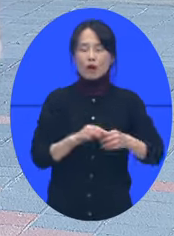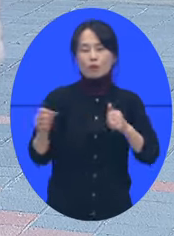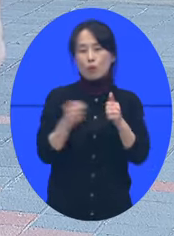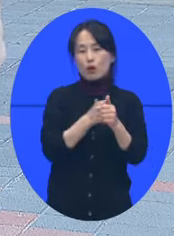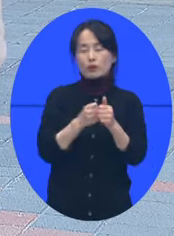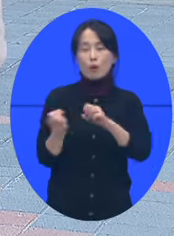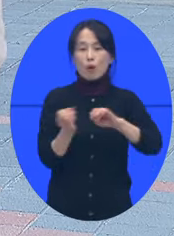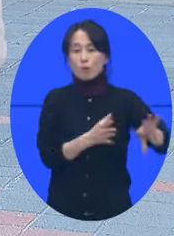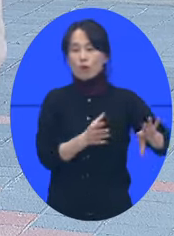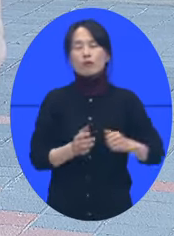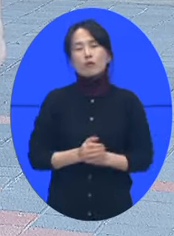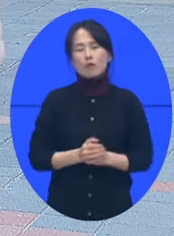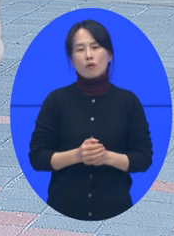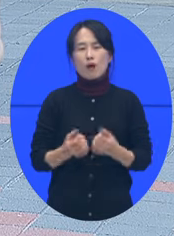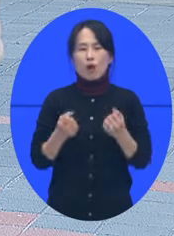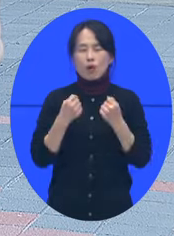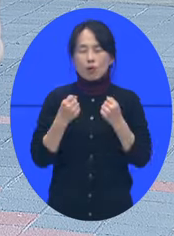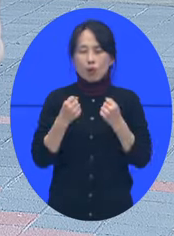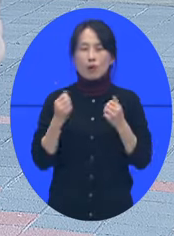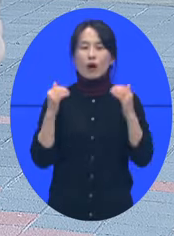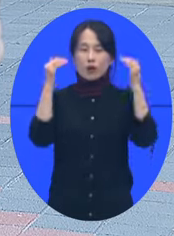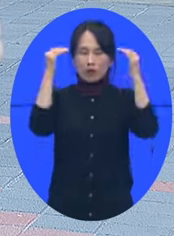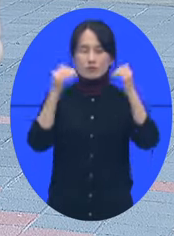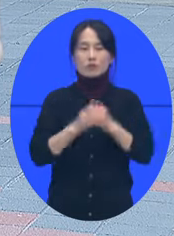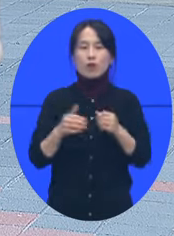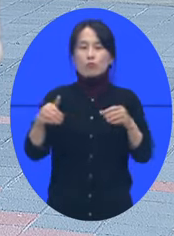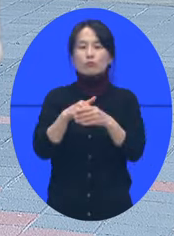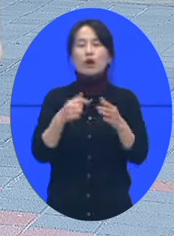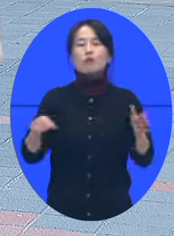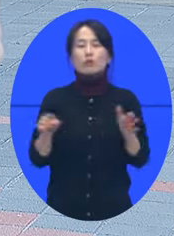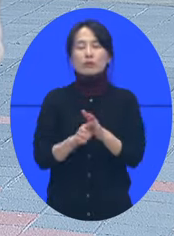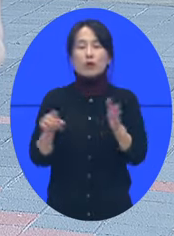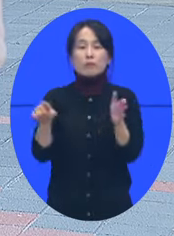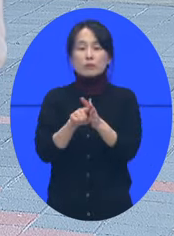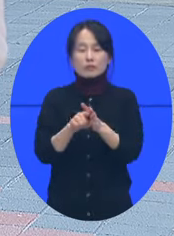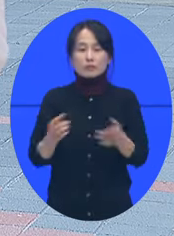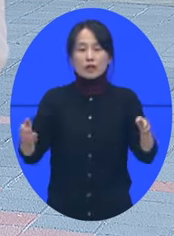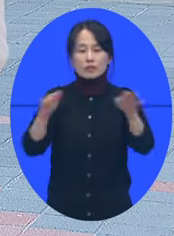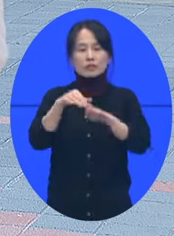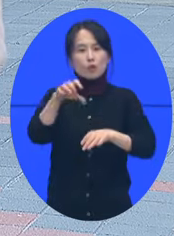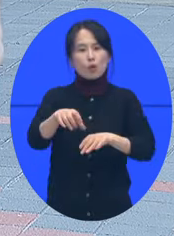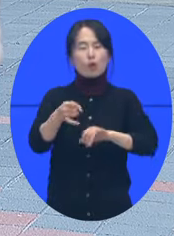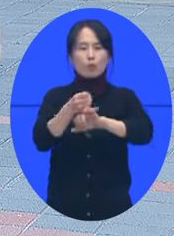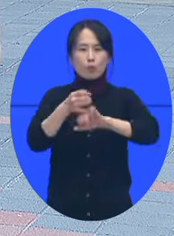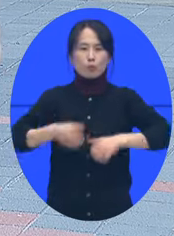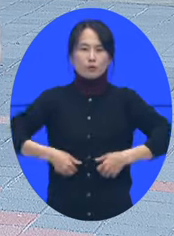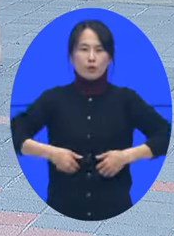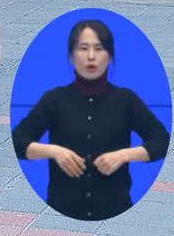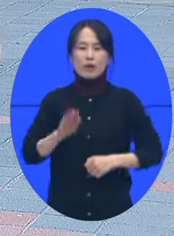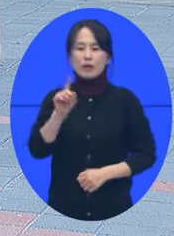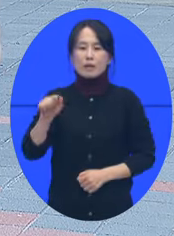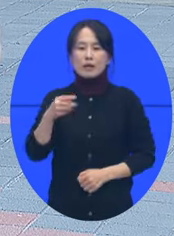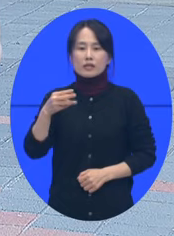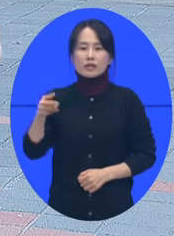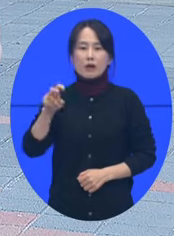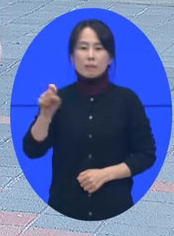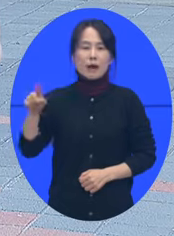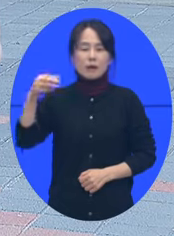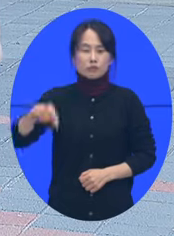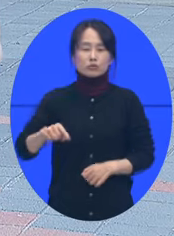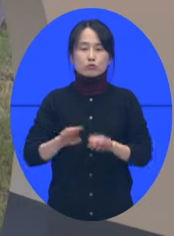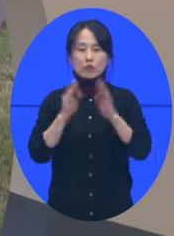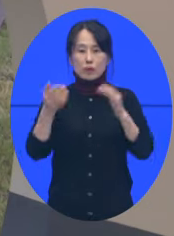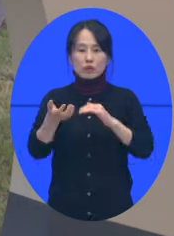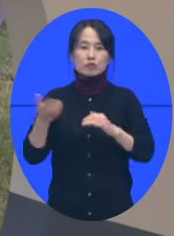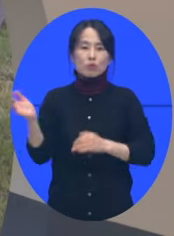학대와 유기, 성숙한 반려동물 문화 정착을 위해선 믿음직한 시설은 필수인데요. 반려마루는 개관 전부터 제 몫을 톡톡히 하고